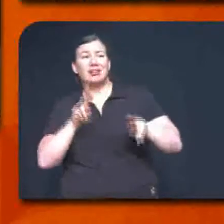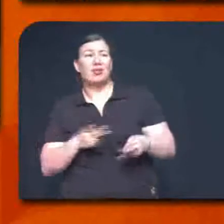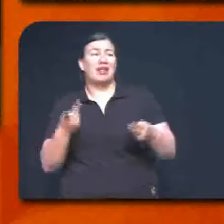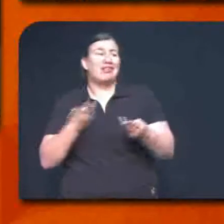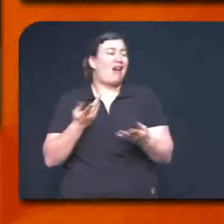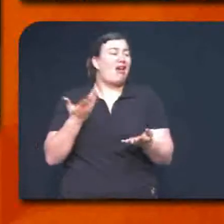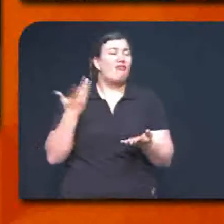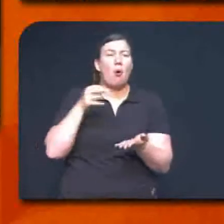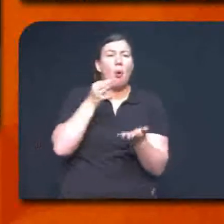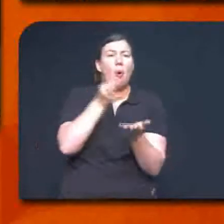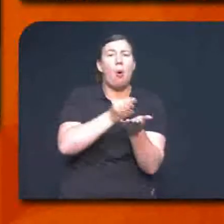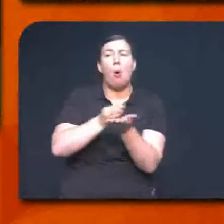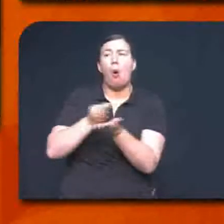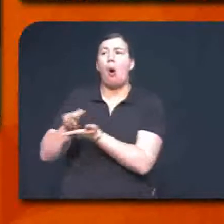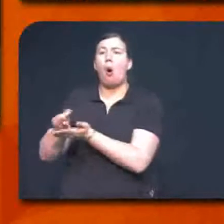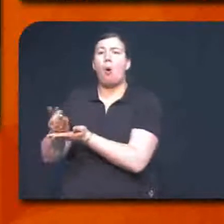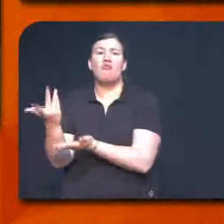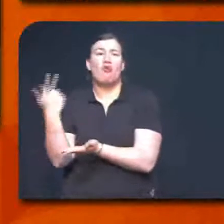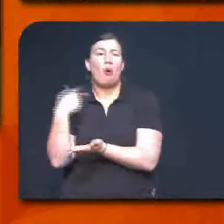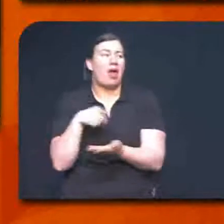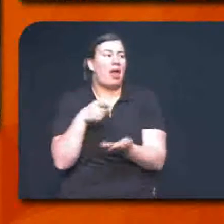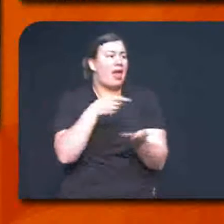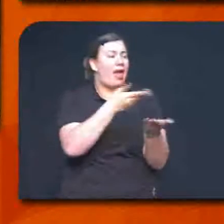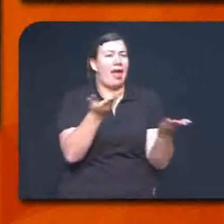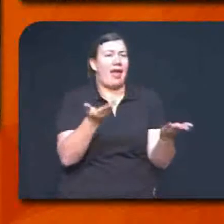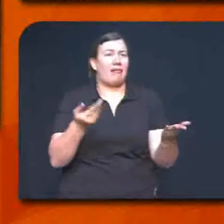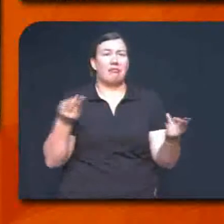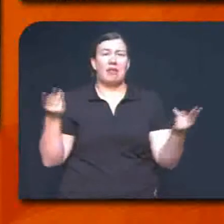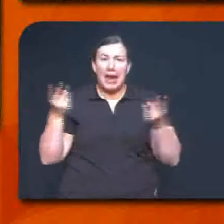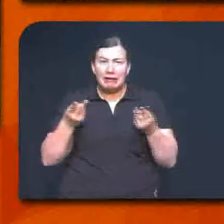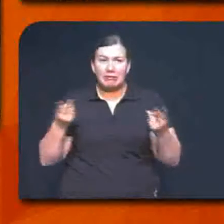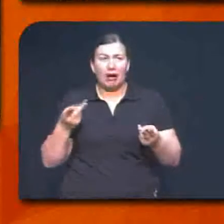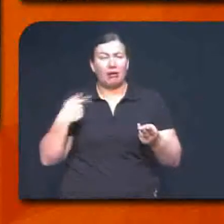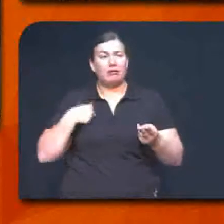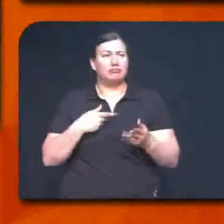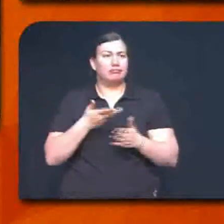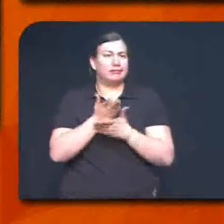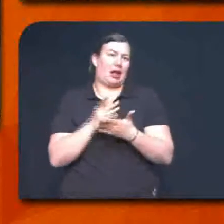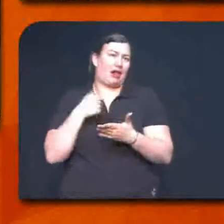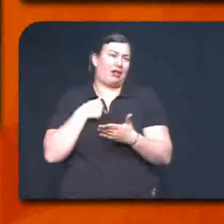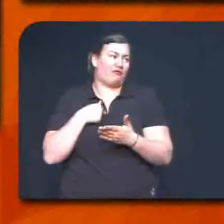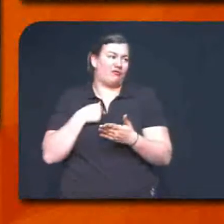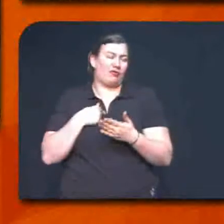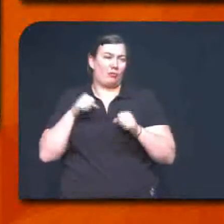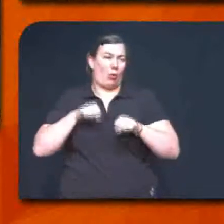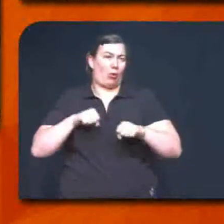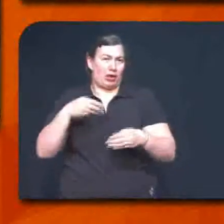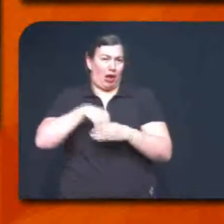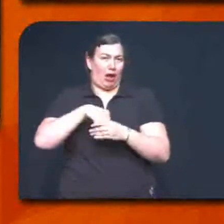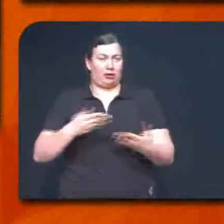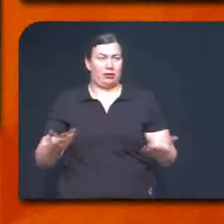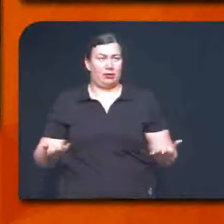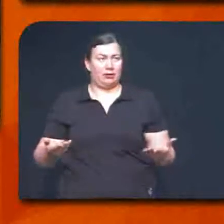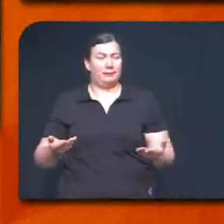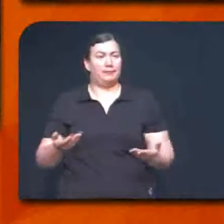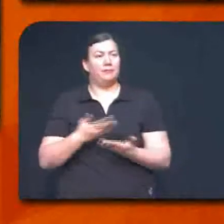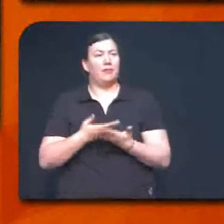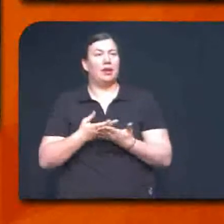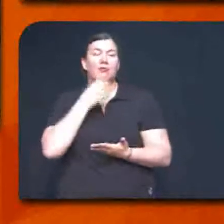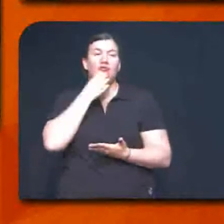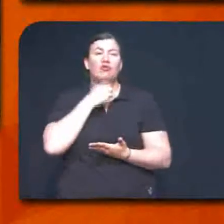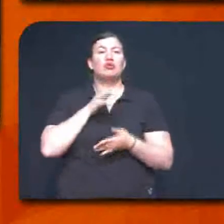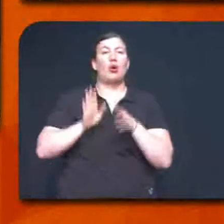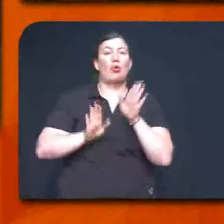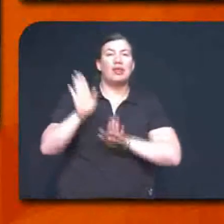befindet und wo man herkommt ist Teil unserer Lebenswirklichkeit dabei setzen uns auch für Demokratisierung